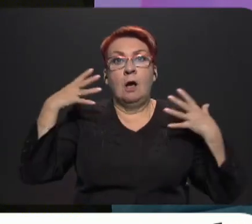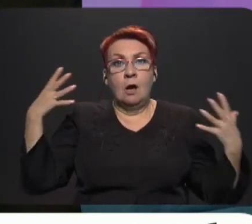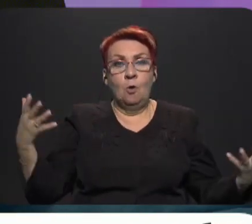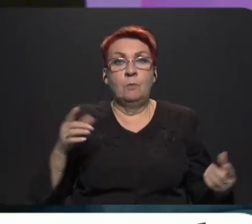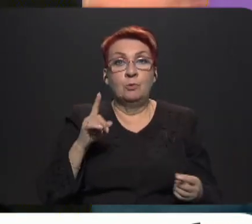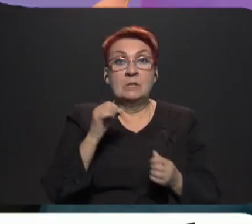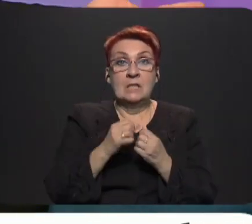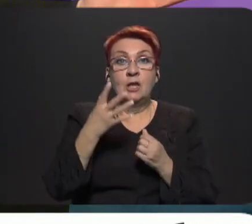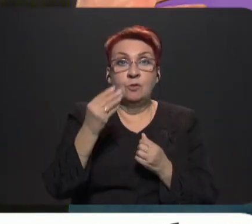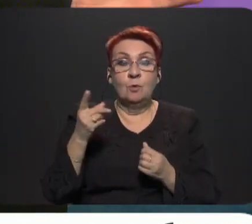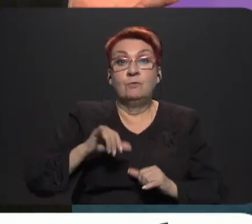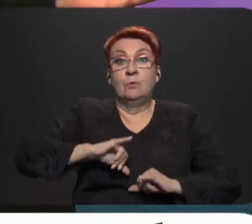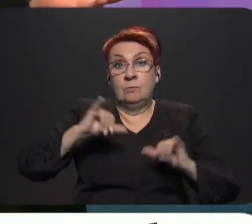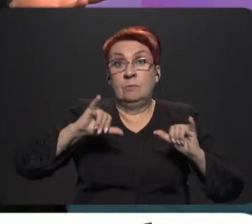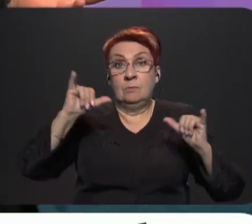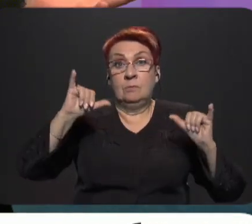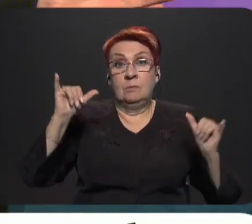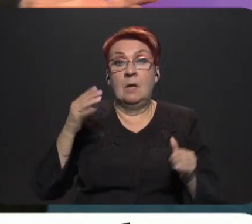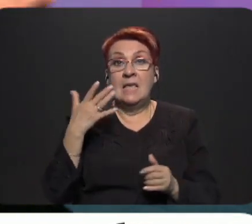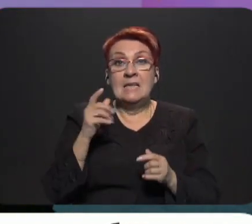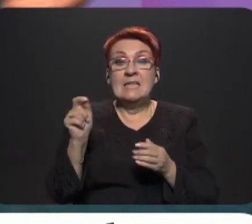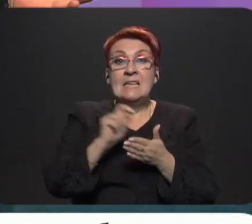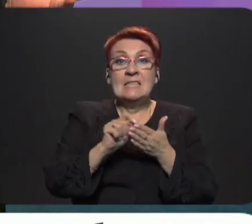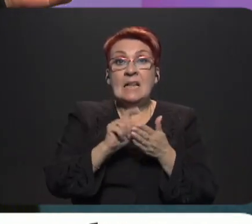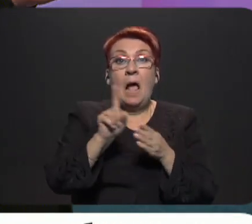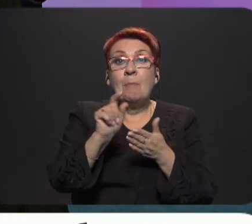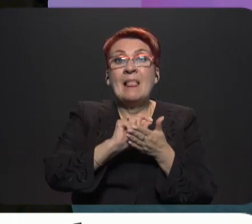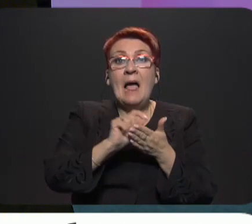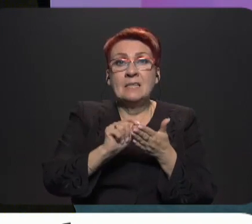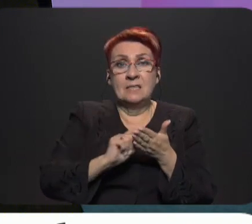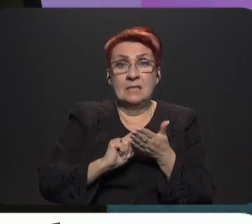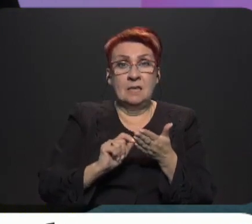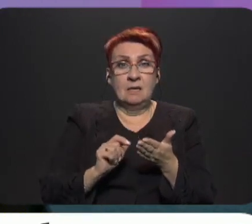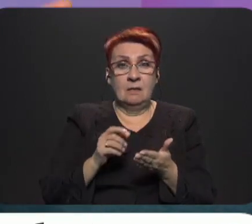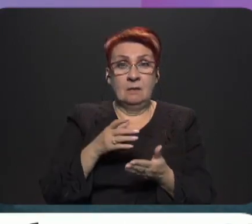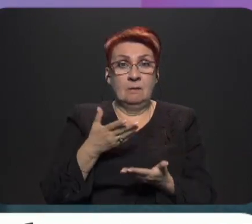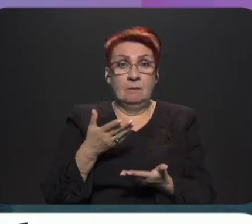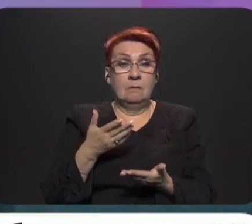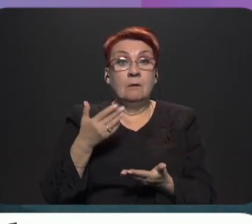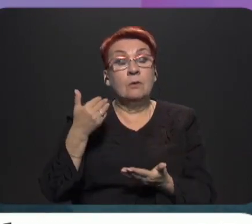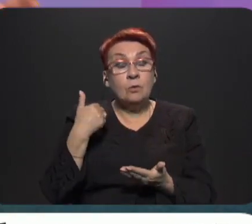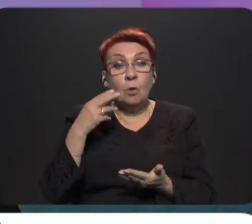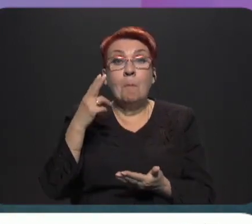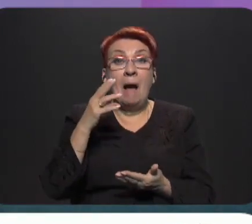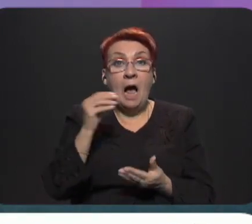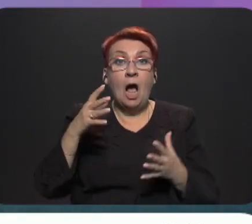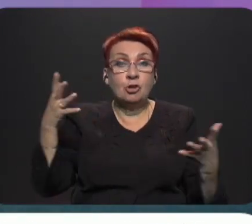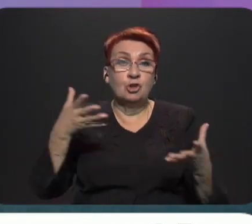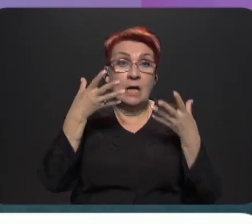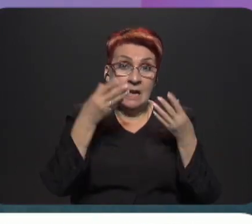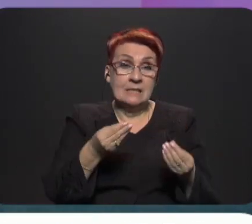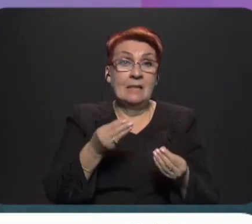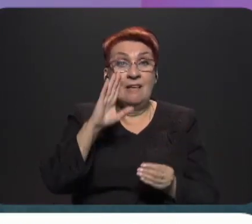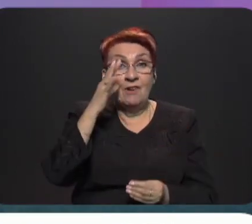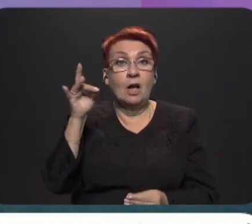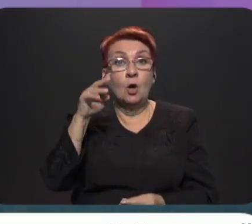что с каждым днем все это будет больше. Если мы его стирать как ластиком не будем, этот багаж нас раздавит. И враг рода